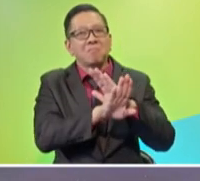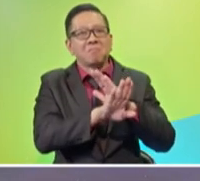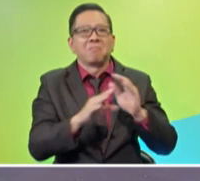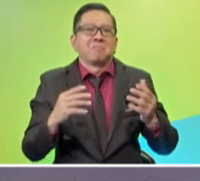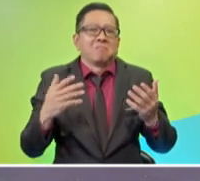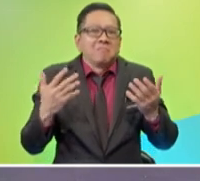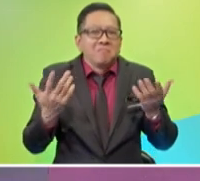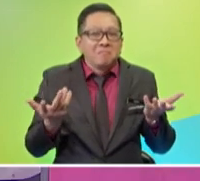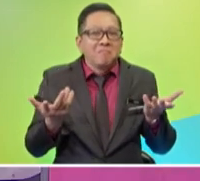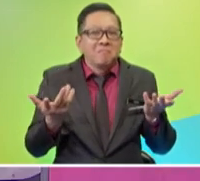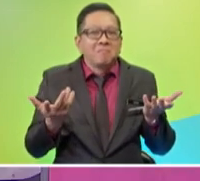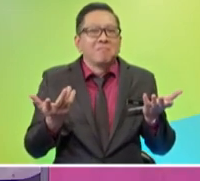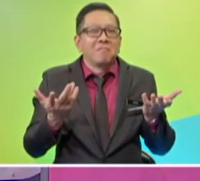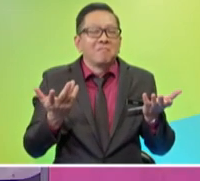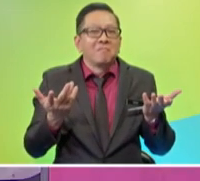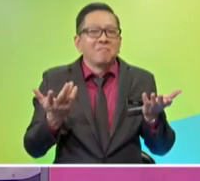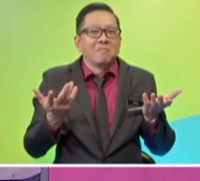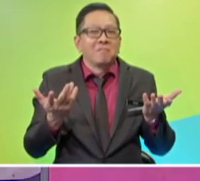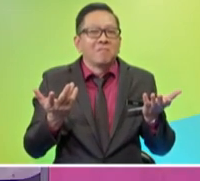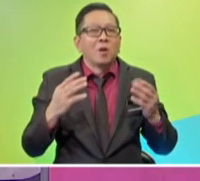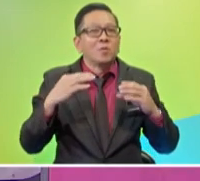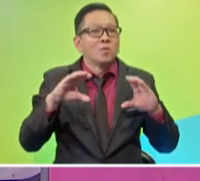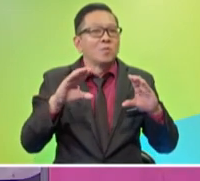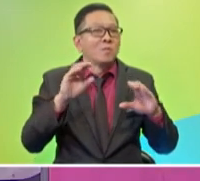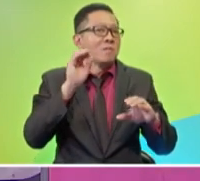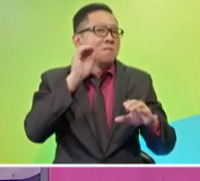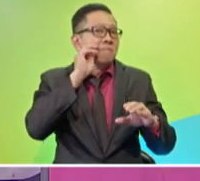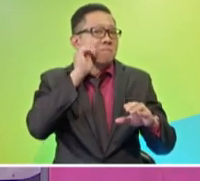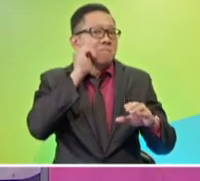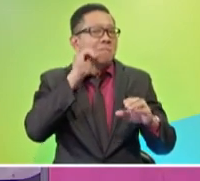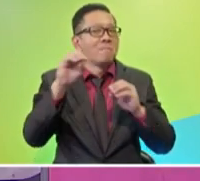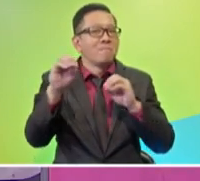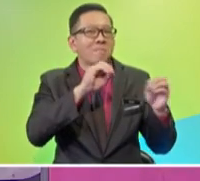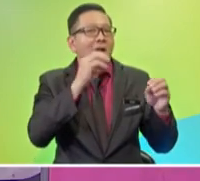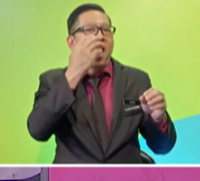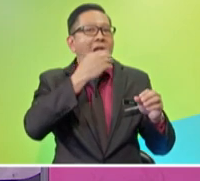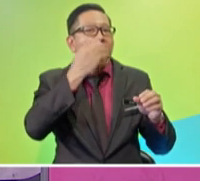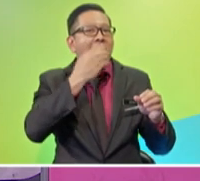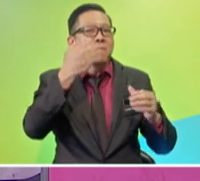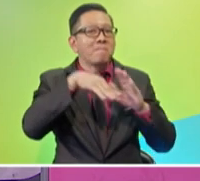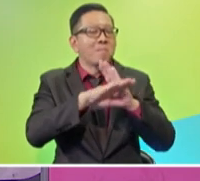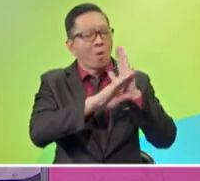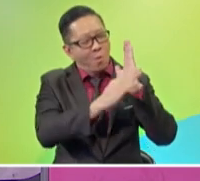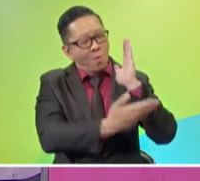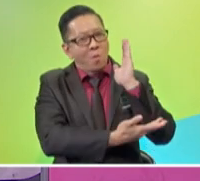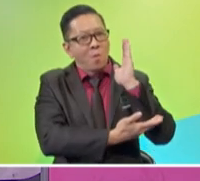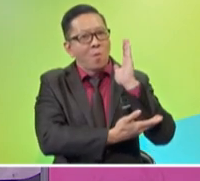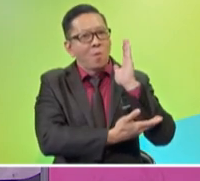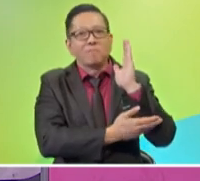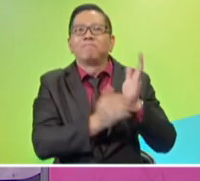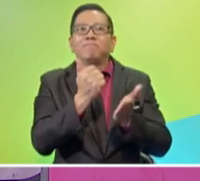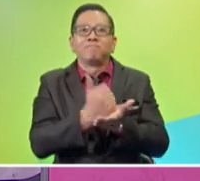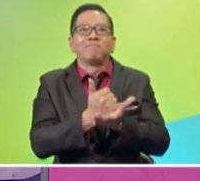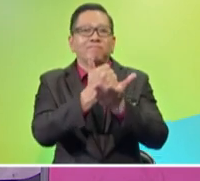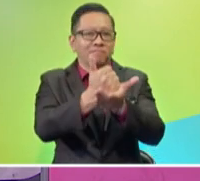apple ke dalam pakul? Boleh. Cuba Mira pindahkan ke semuanya. Okey, kalau macam tu, jom kawan-kawan dekat rumah kita bantu Ifah